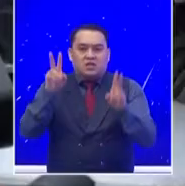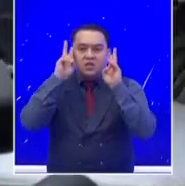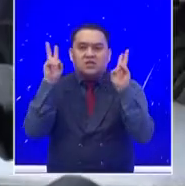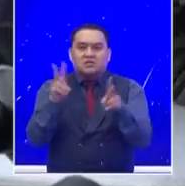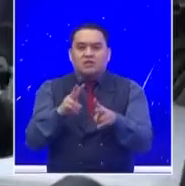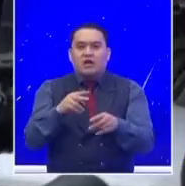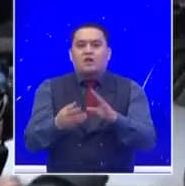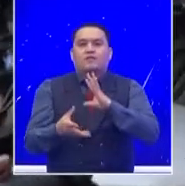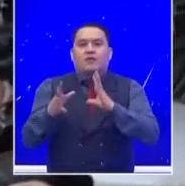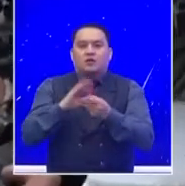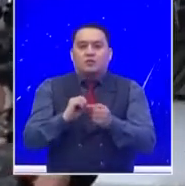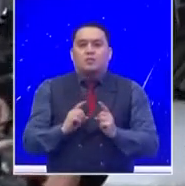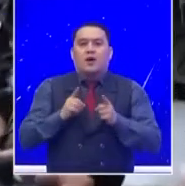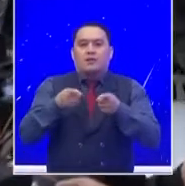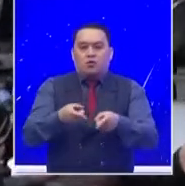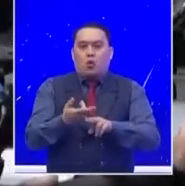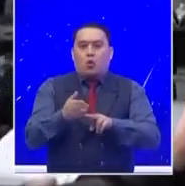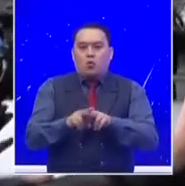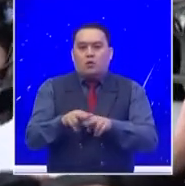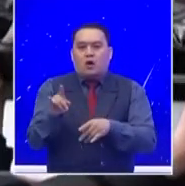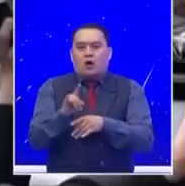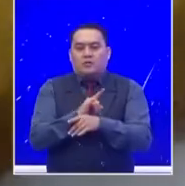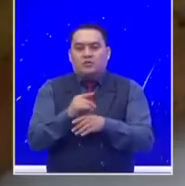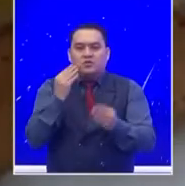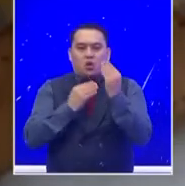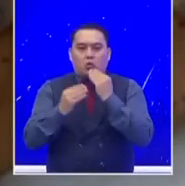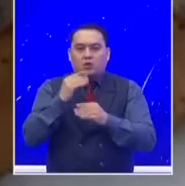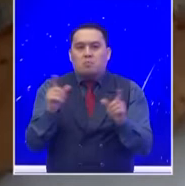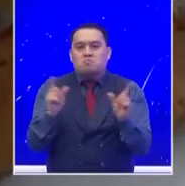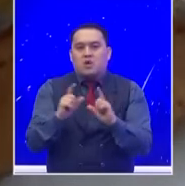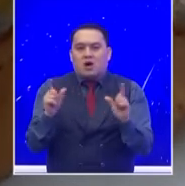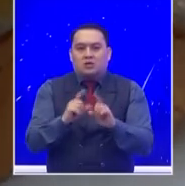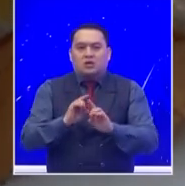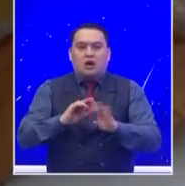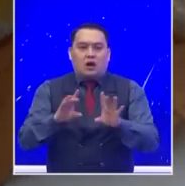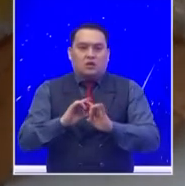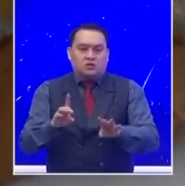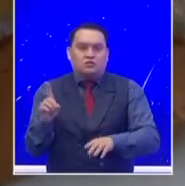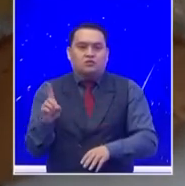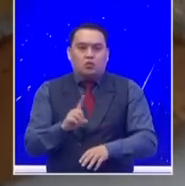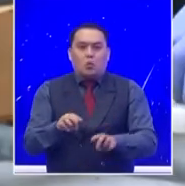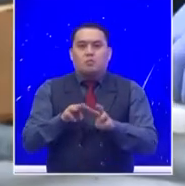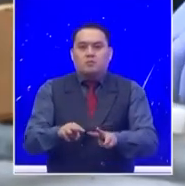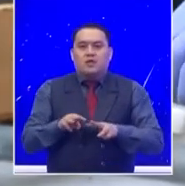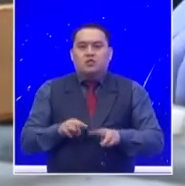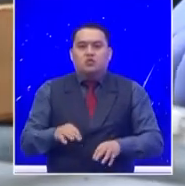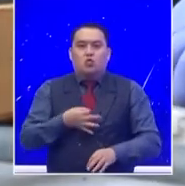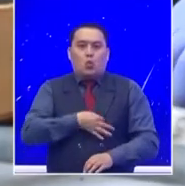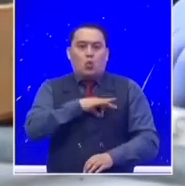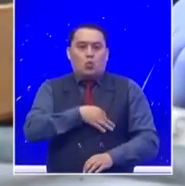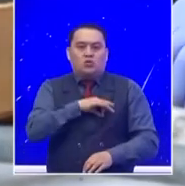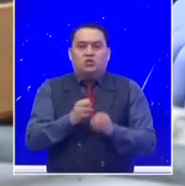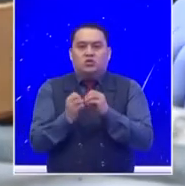какие последствия имело бы попадание такого самопала на прилавки магазинов, отметил чиновник. Как отмечают в Министерстве